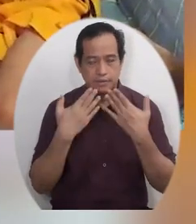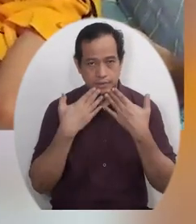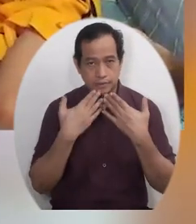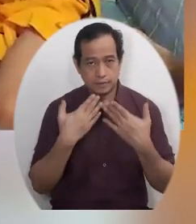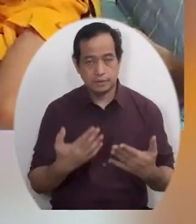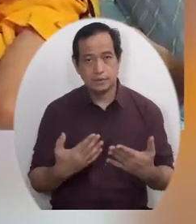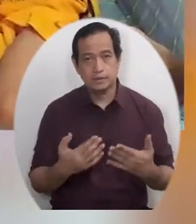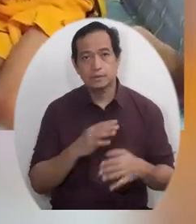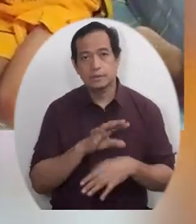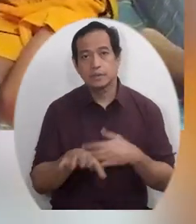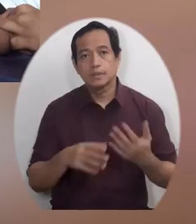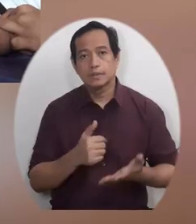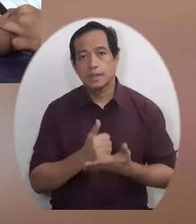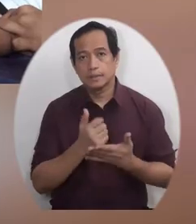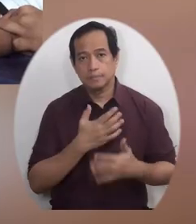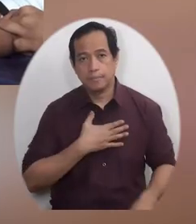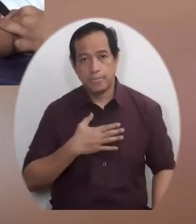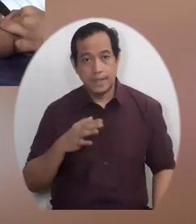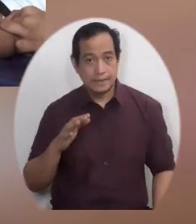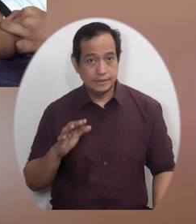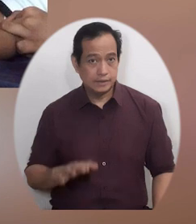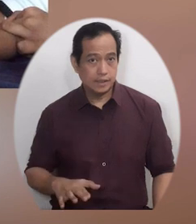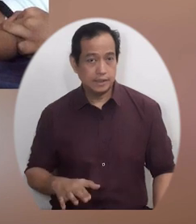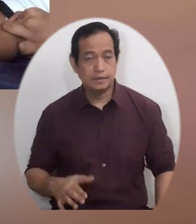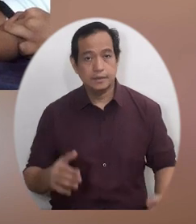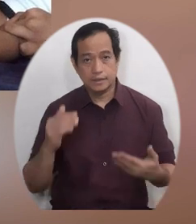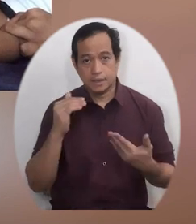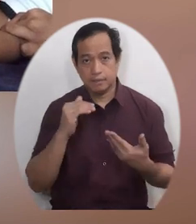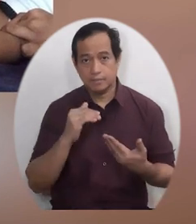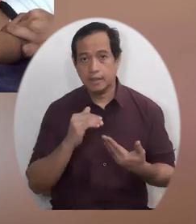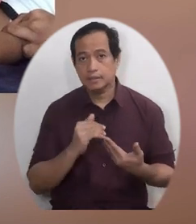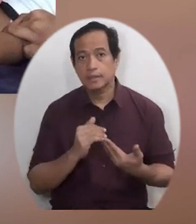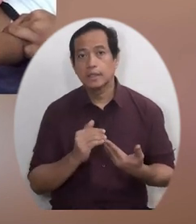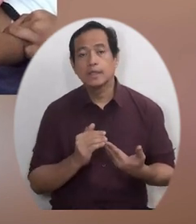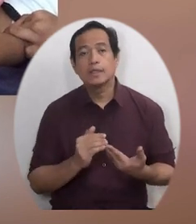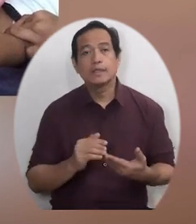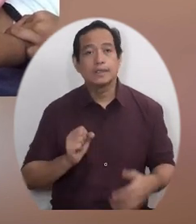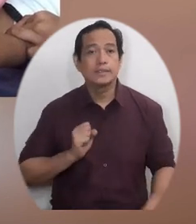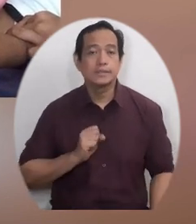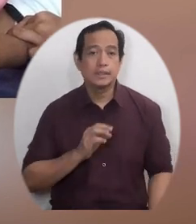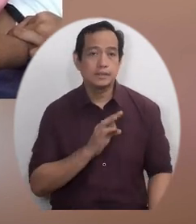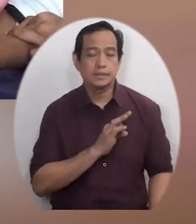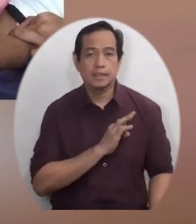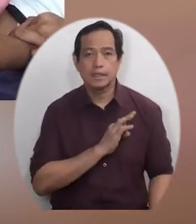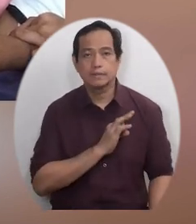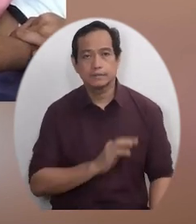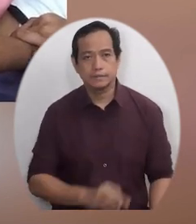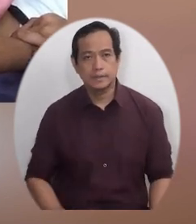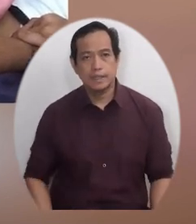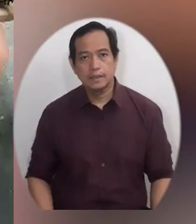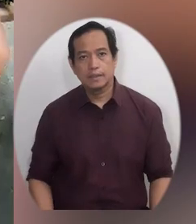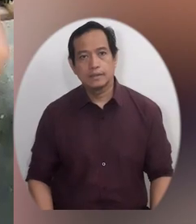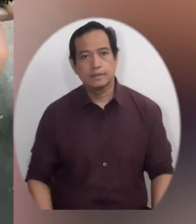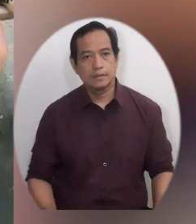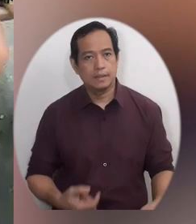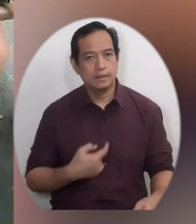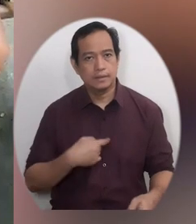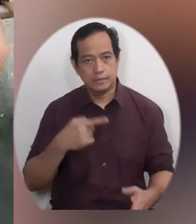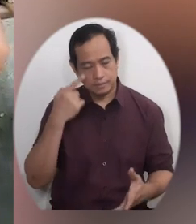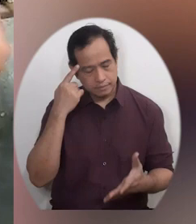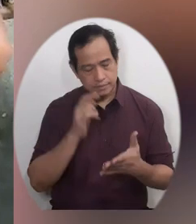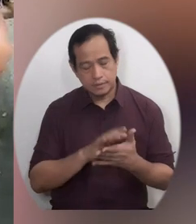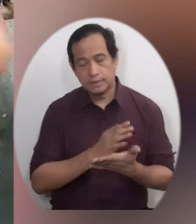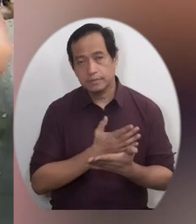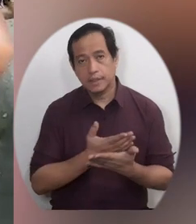mga tumulong sa anak ko, sa kapwa ko, mahal ko, sa mga staff niya. Talaga po, believe po ako sa